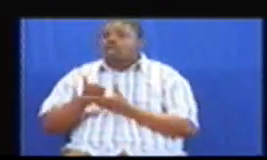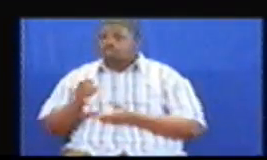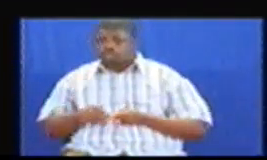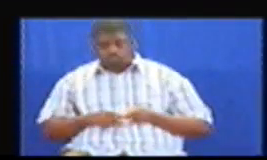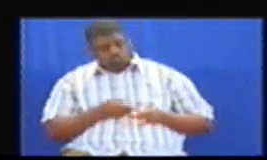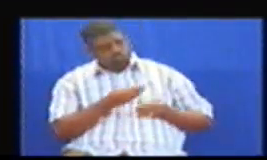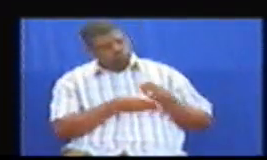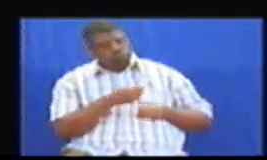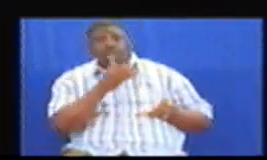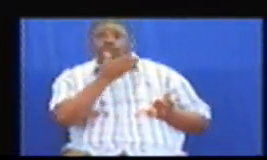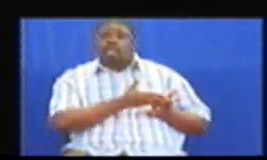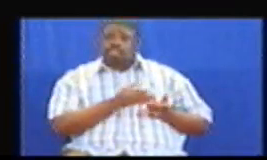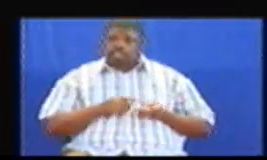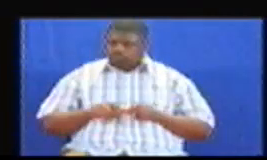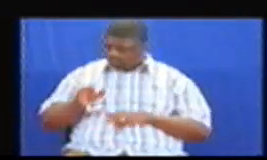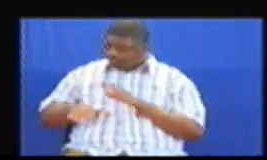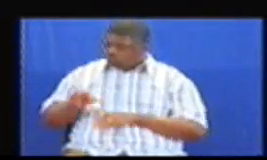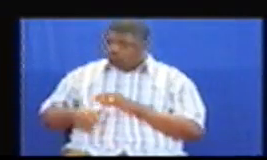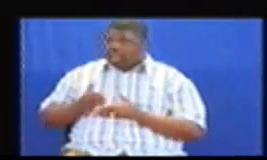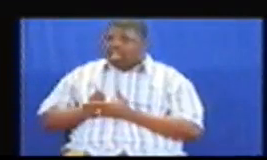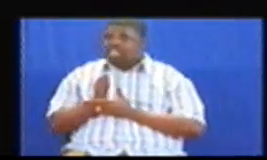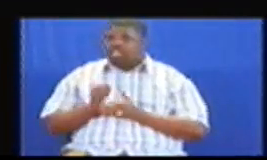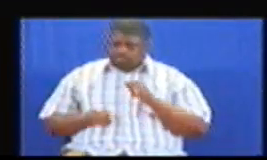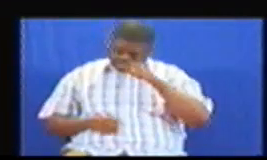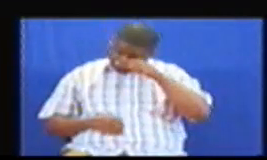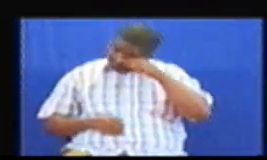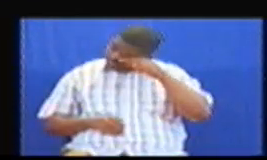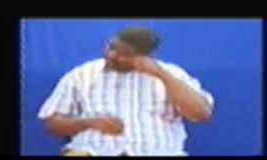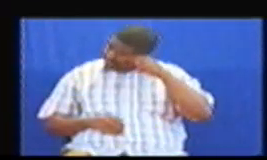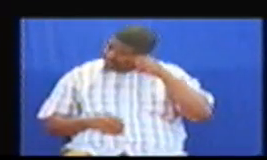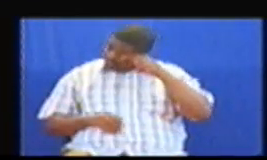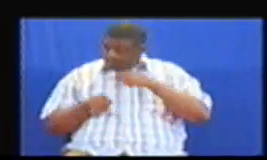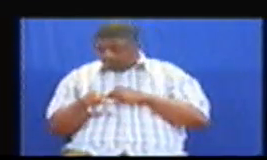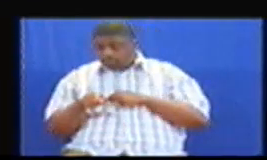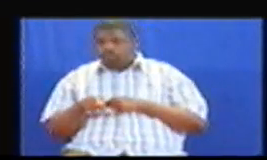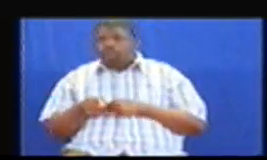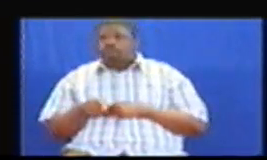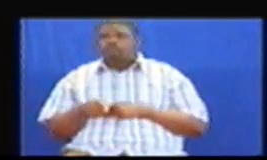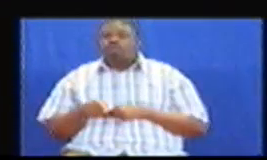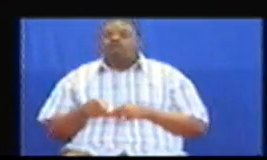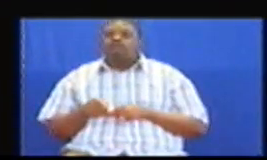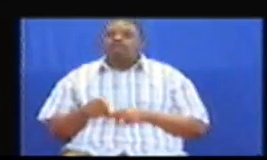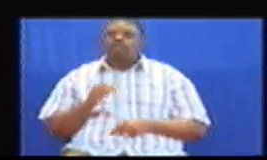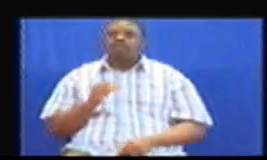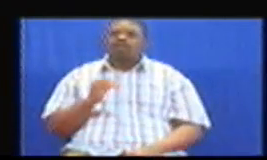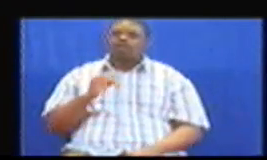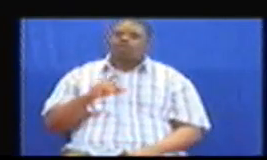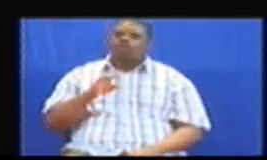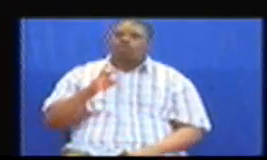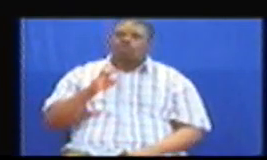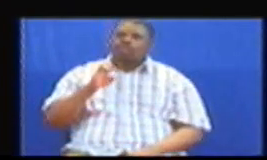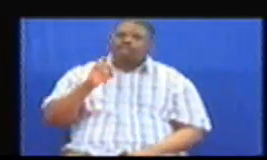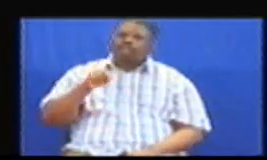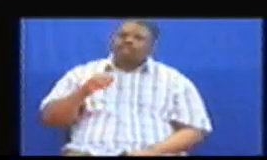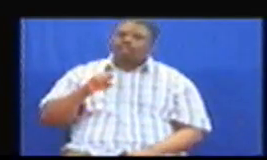kiuchumi, haki za utamaduni. Bahati mbaya Ole Nasha unisamehe, pia Ole Nasha ni mwalimu wangu, mwanafunzi wangu wa jurisprudence. Nilikuwa nimemsahau